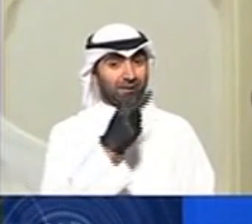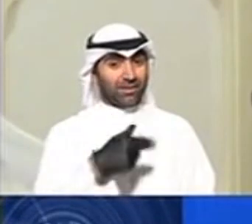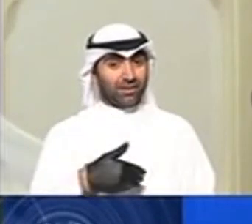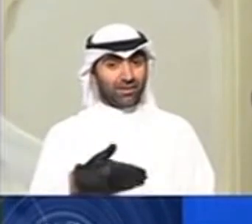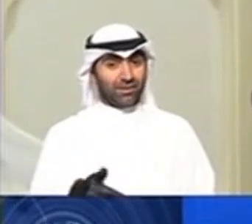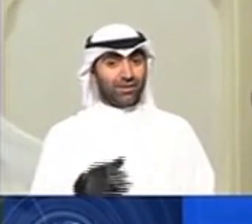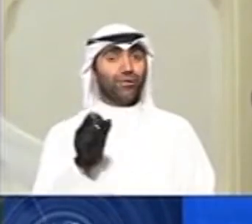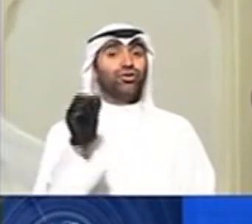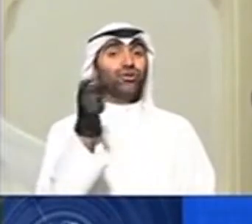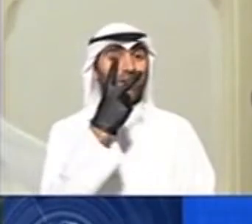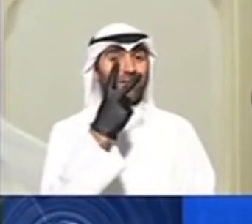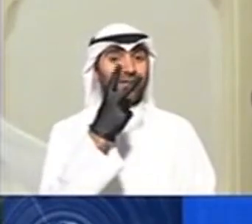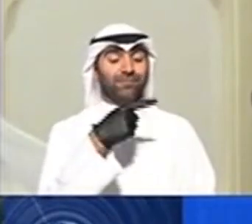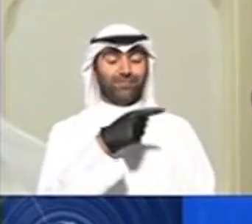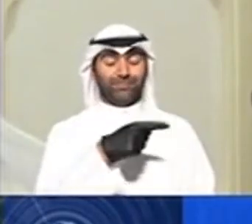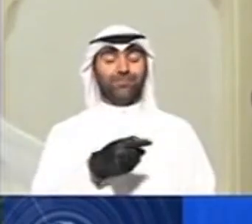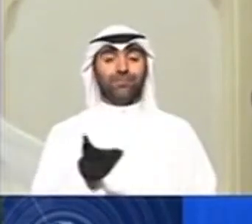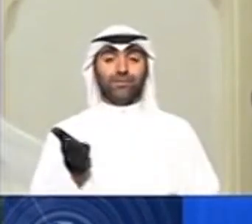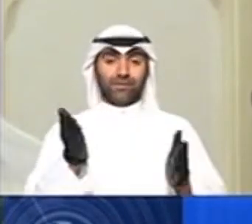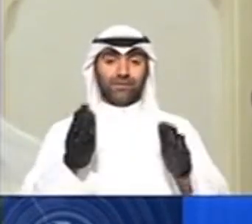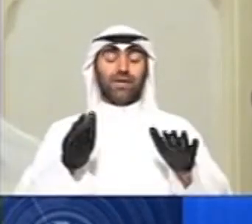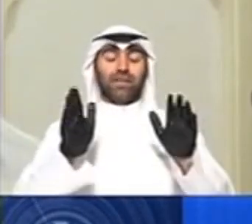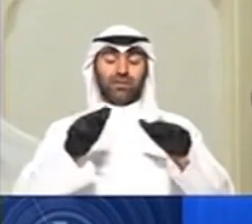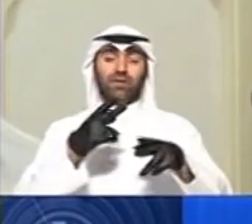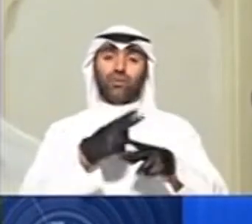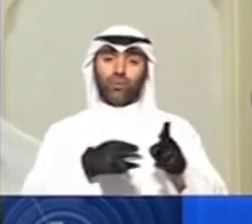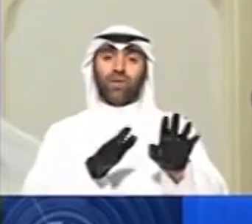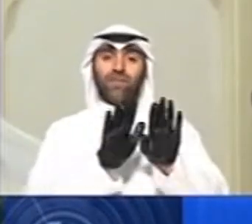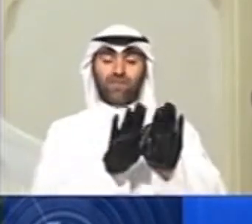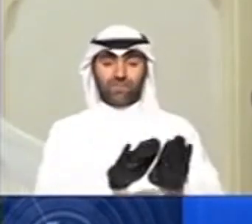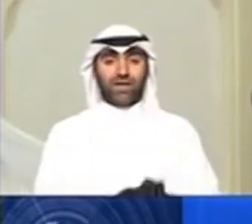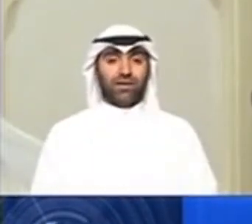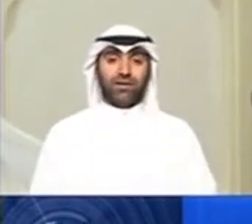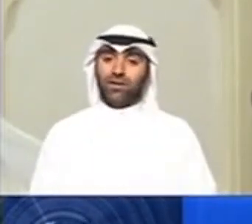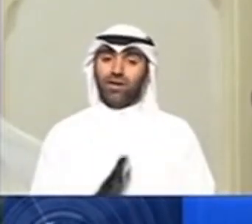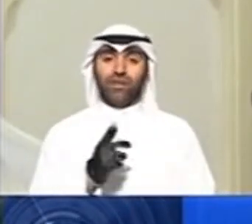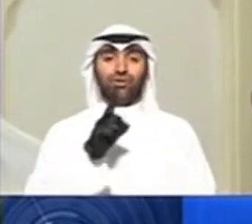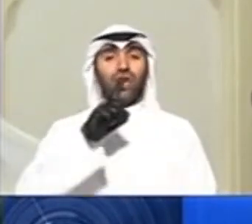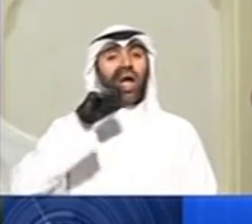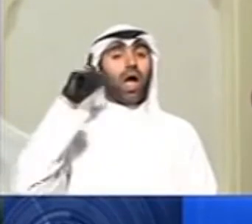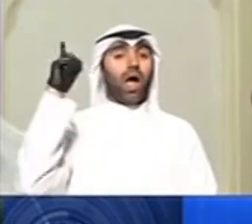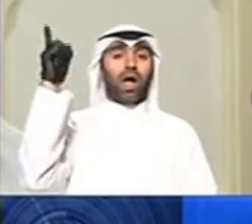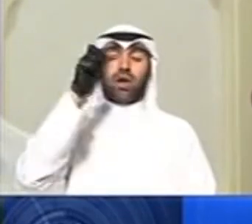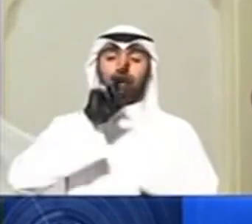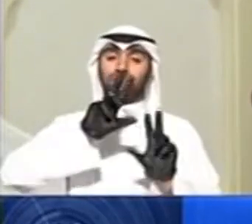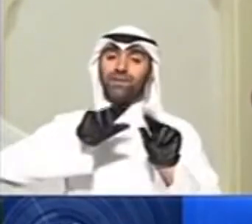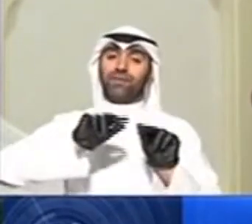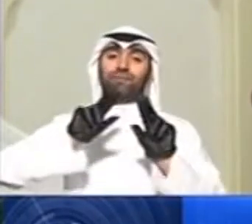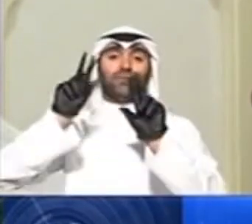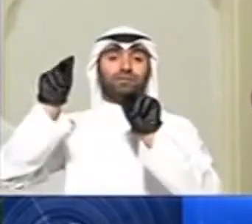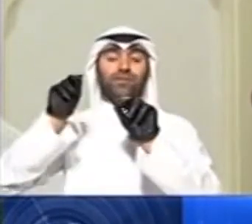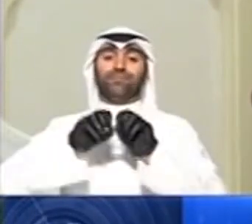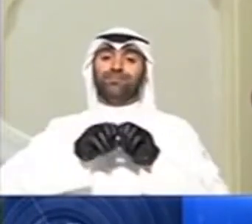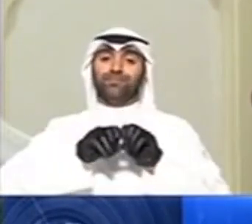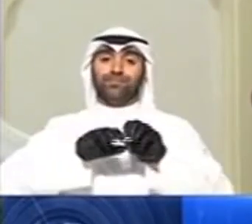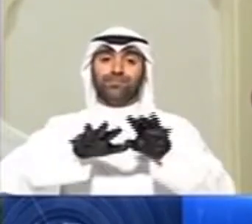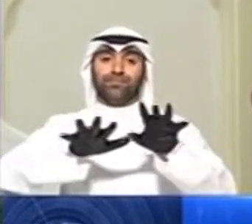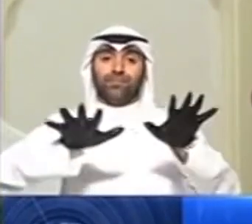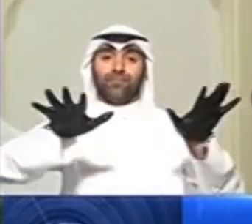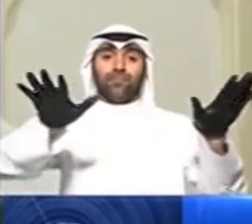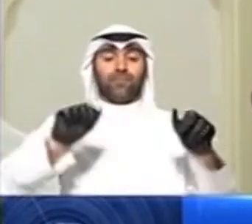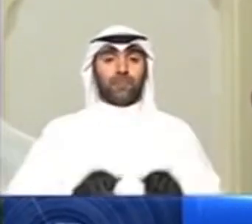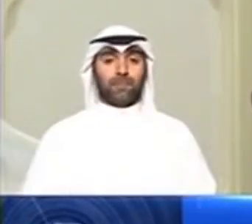ونتوقع بعد شهرين إن شاء الله راح يتم يعني تثبيت عدد الحالات، وبالتالي إن شاء الله يعني يكون